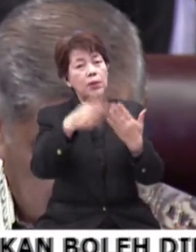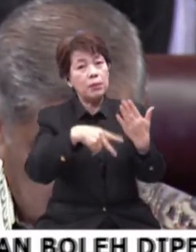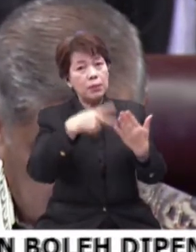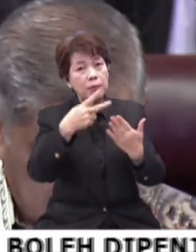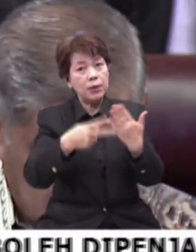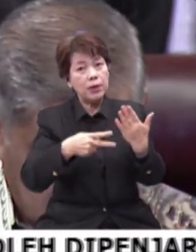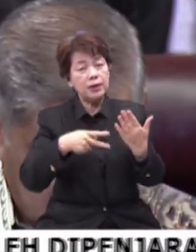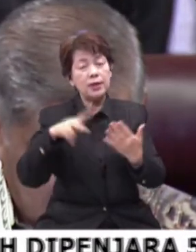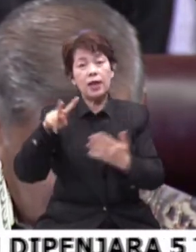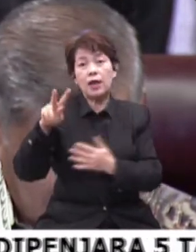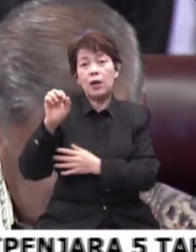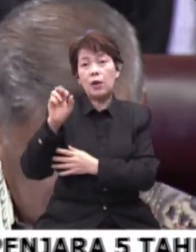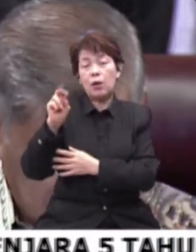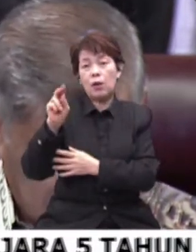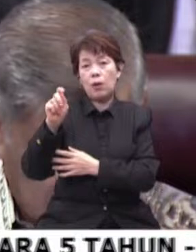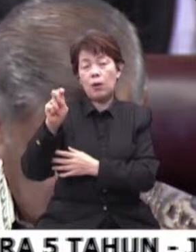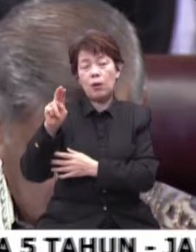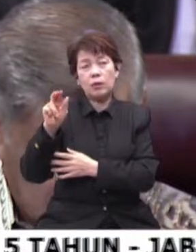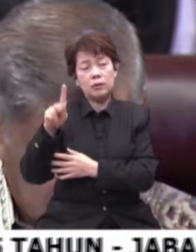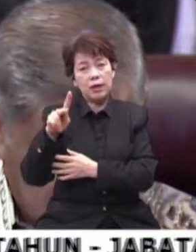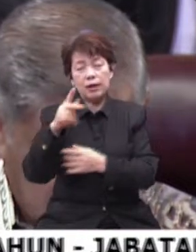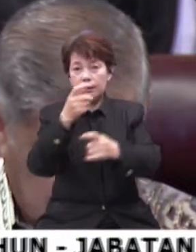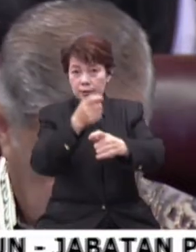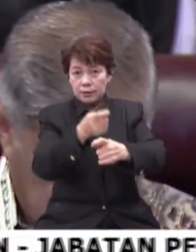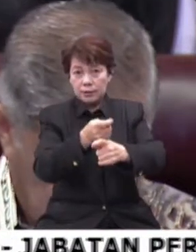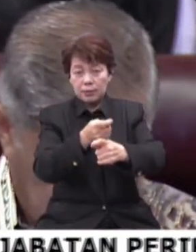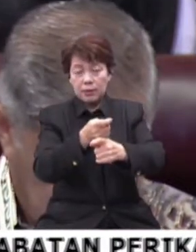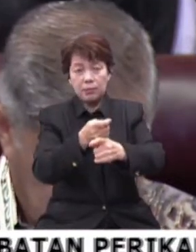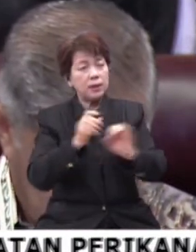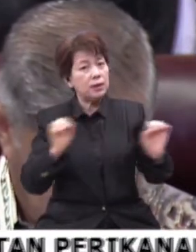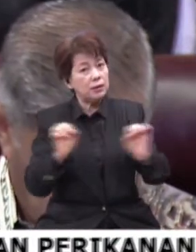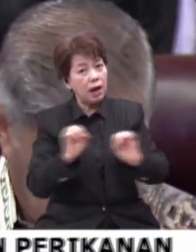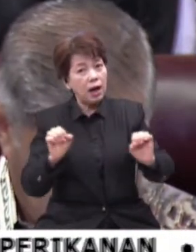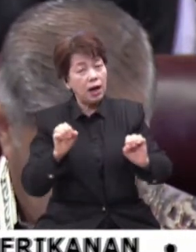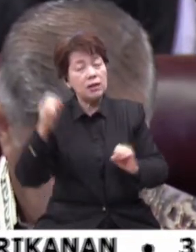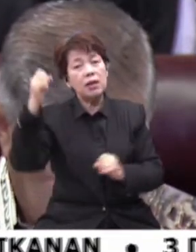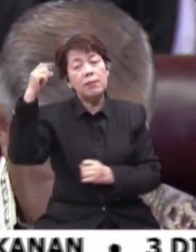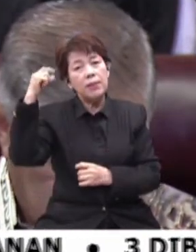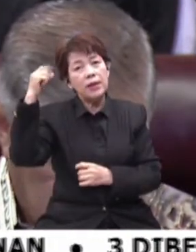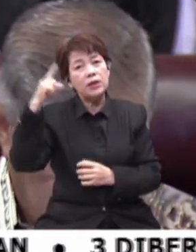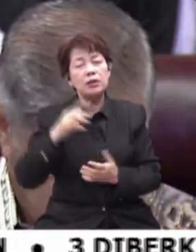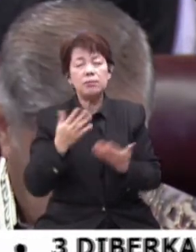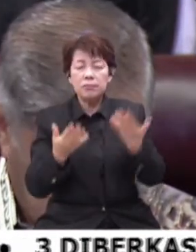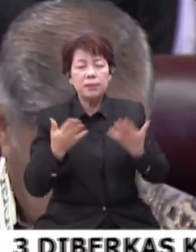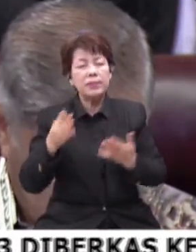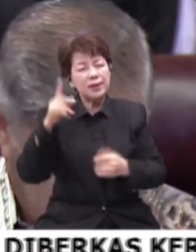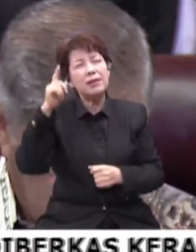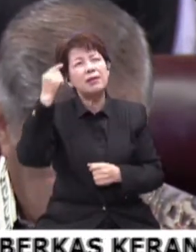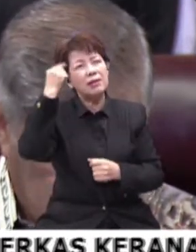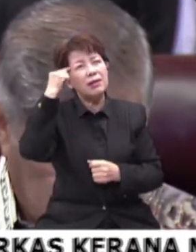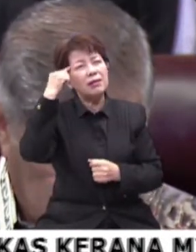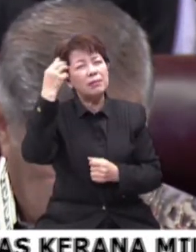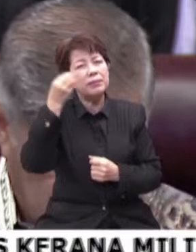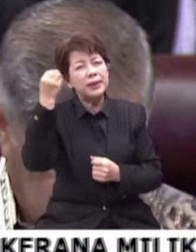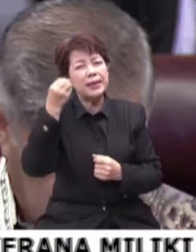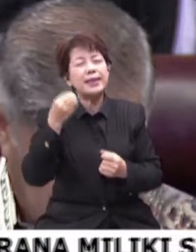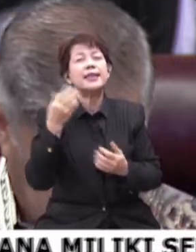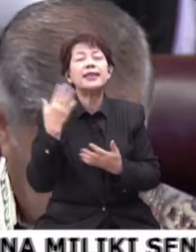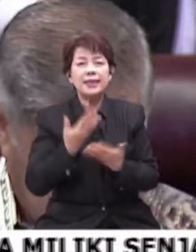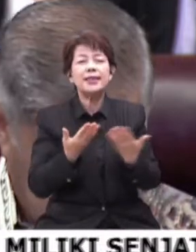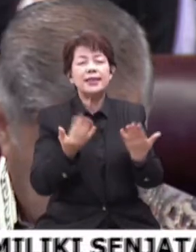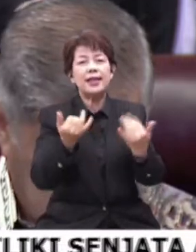secara tetap tetapi tidak berpinjin ini adalah hari antara satu karya yang mungkin kita boleh pikirkan ya